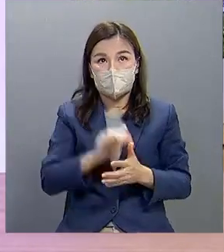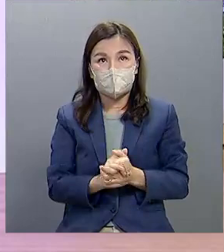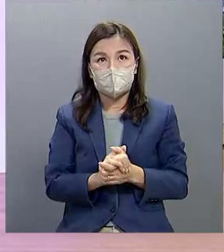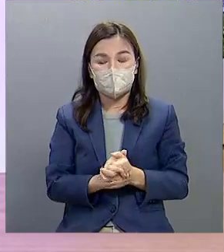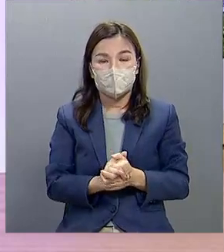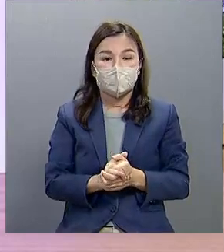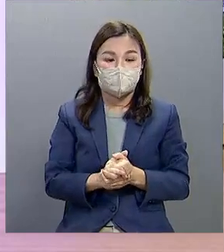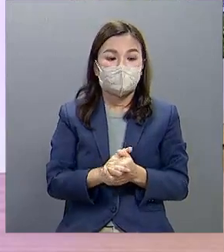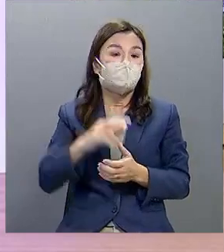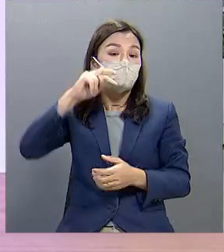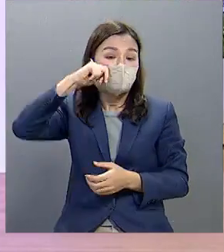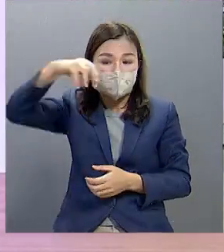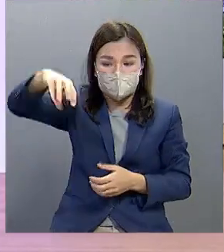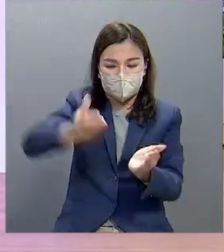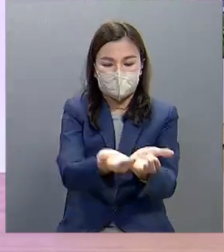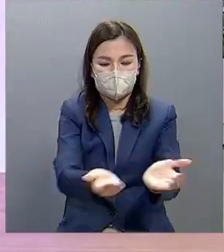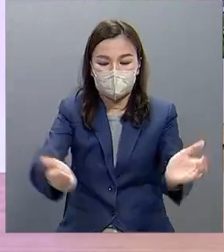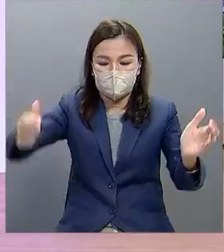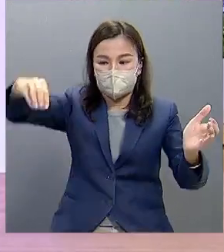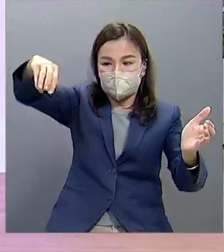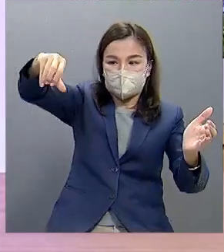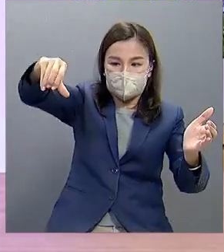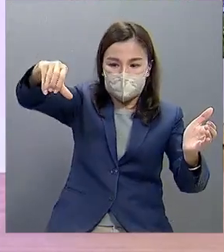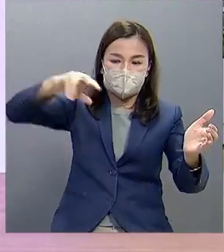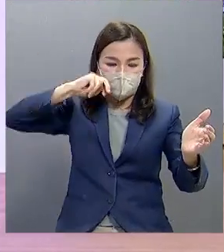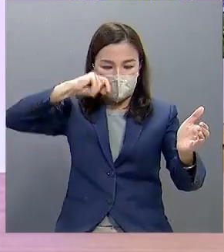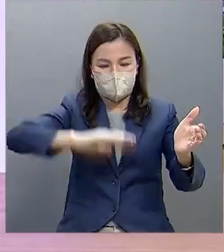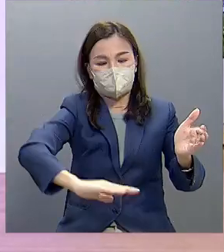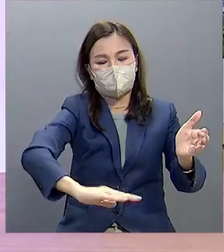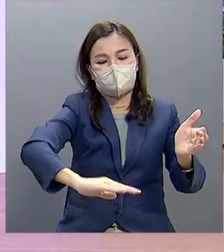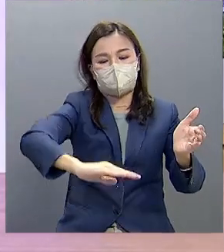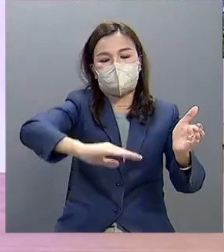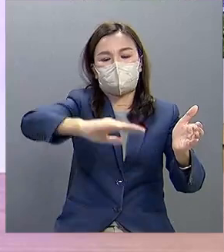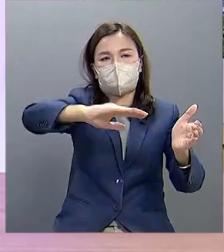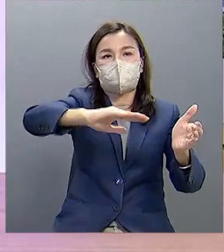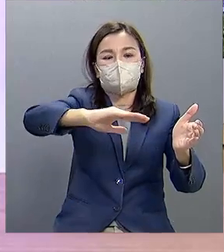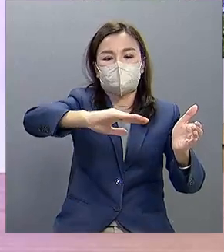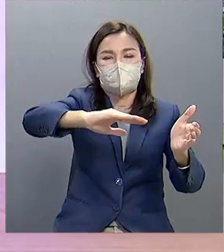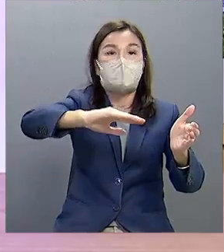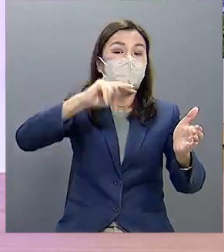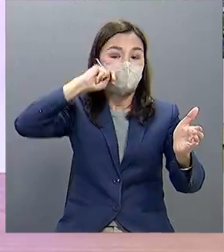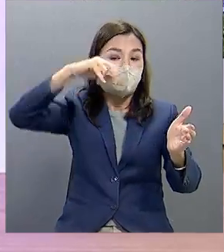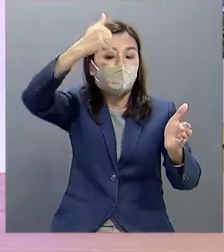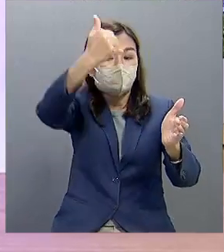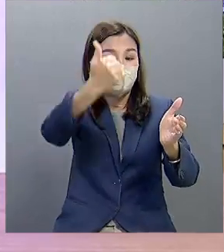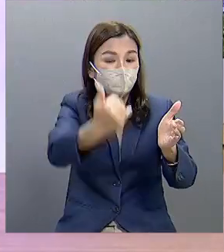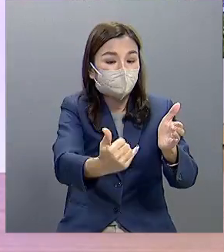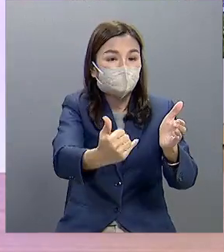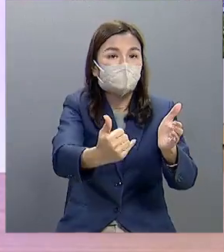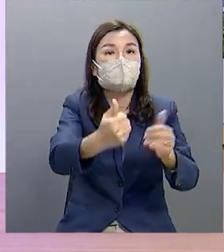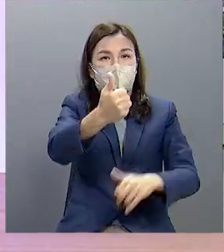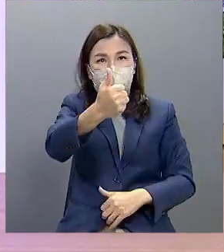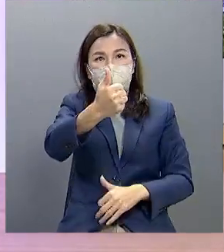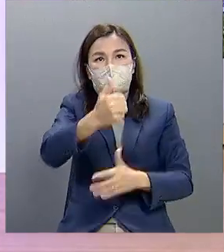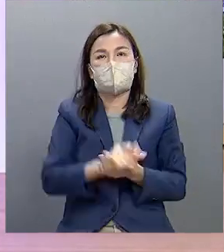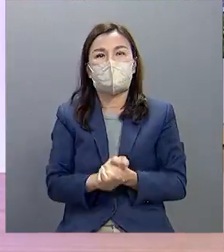ำหรือว่าเวลาไปเที่ยวนะคะใครที่มีสปาแล้วอยากจะมีสูตรอันนี้เอาไว้ใช้ได้นะคะก็คือเราก็จะใช้ตัวมาสซาจ